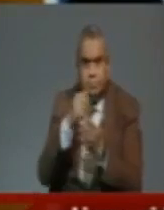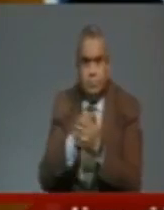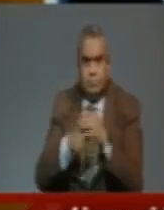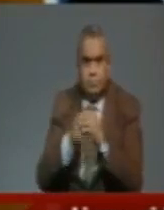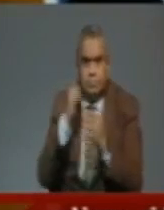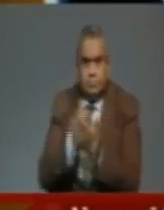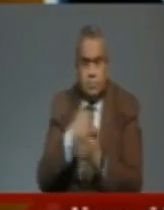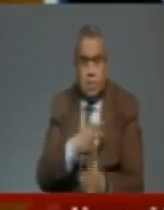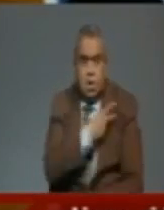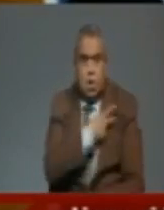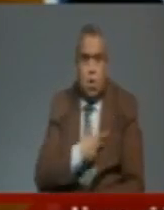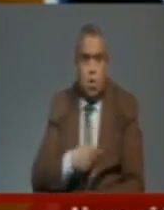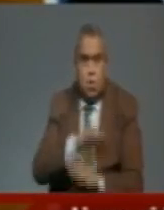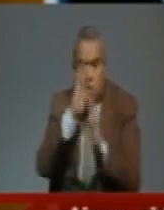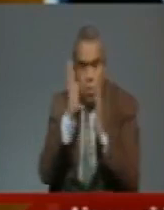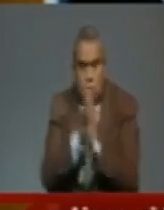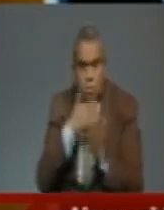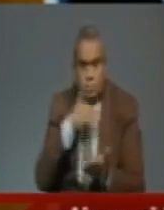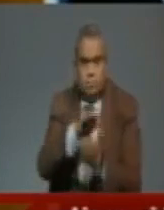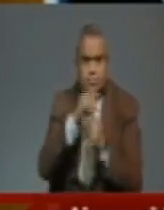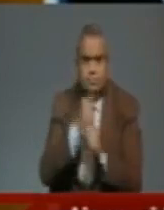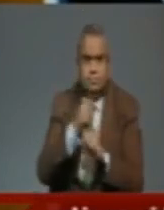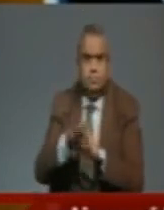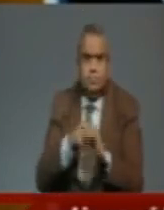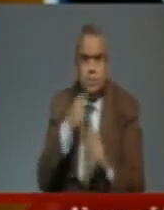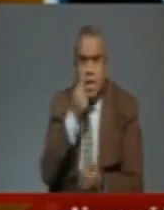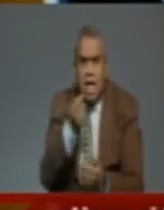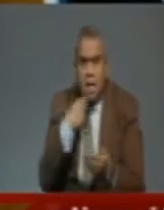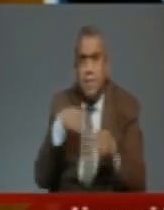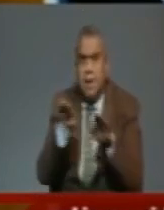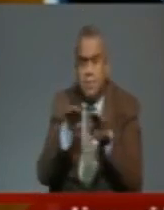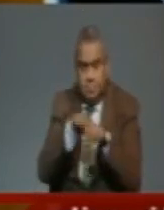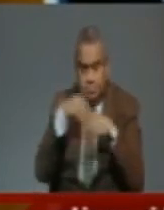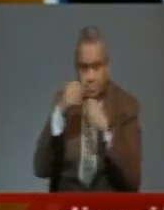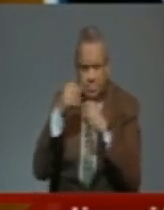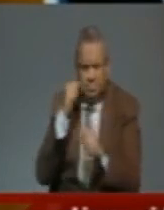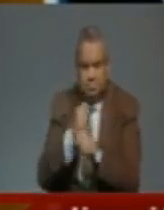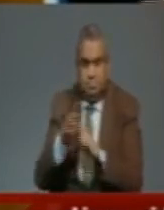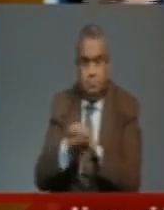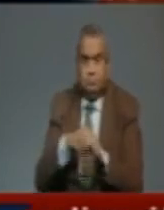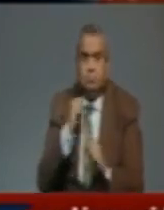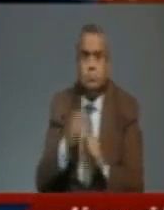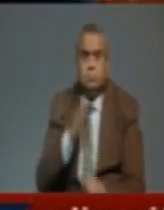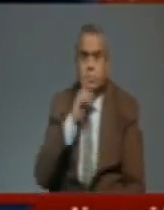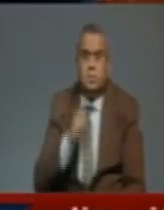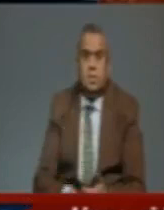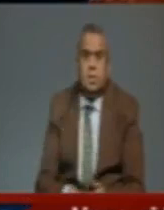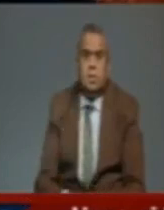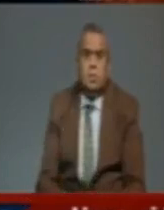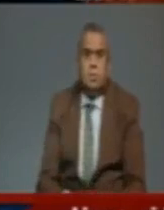ننقل كل وارداتنا من القمح. ايوه يا فندم، ونمتلك هذا الاسطول. ايوه يا فندم، مجهزين